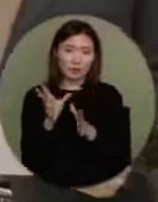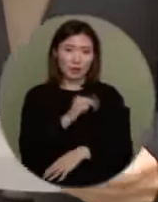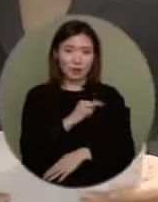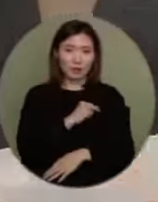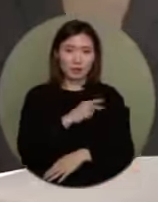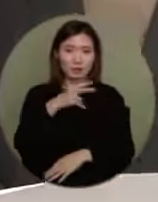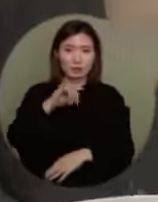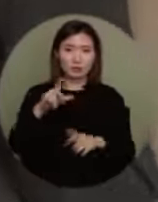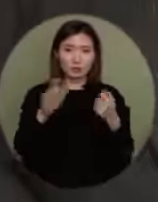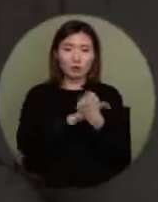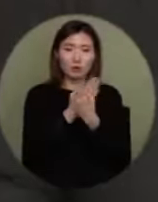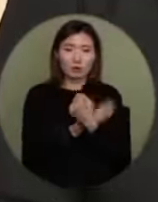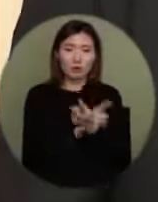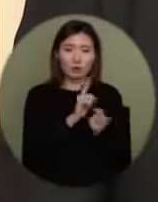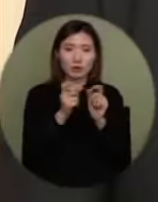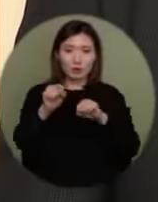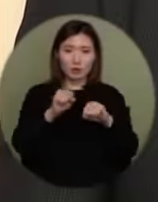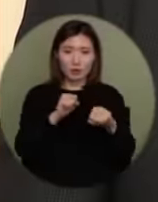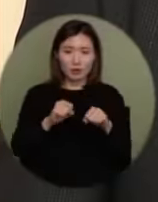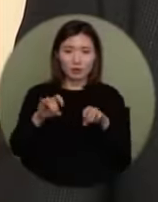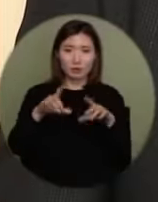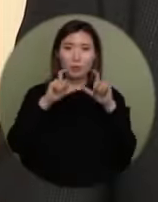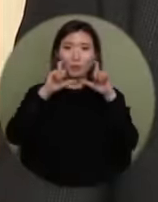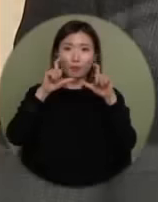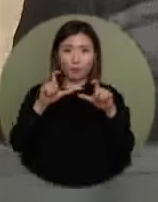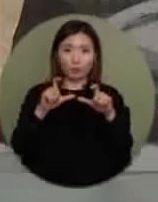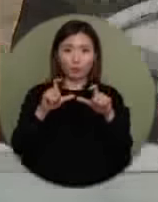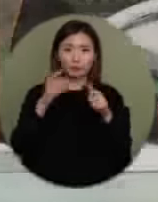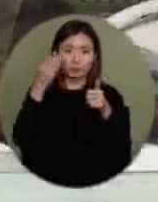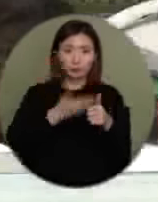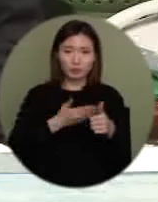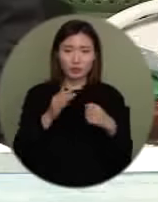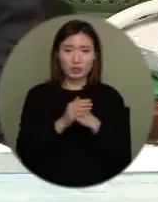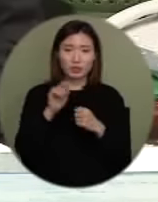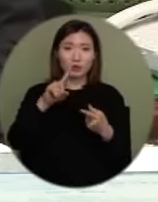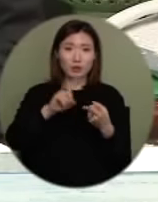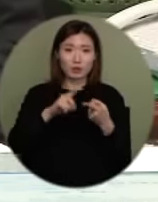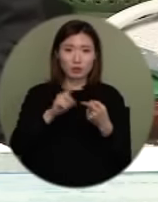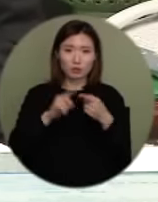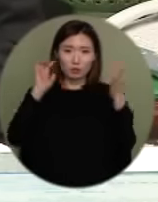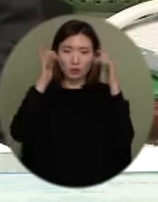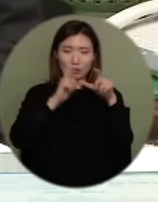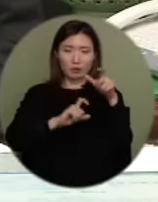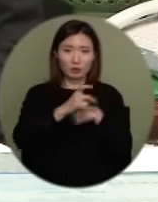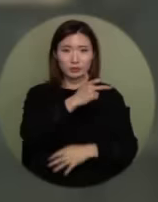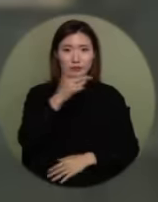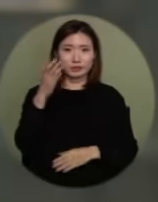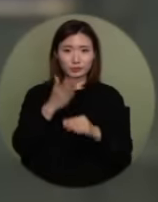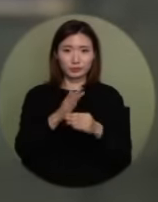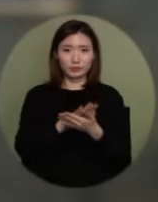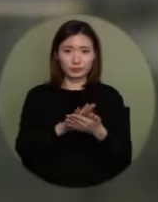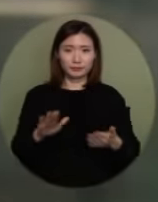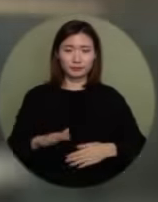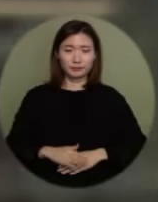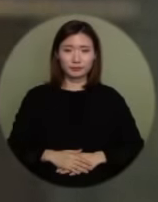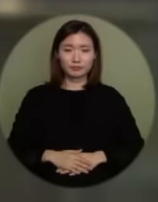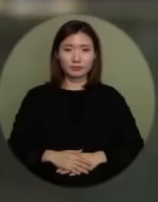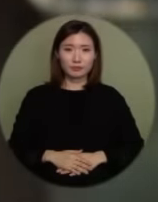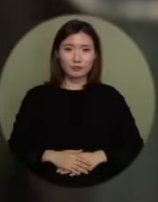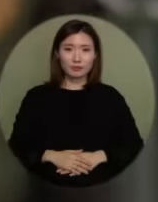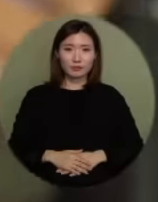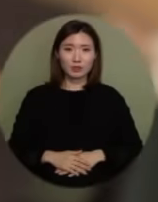시장 권한대행에 대한 전보 인사를 요구하면서 인사 후유증은 갈수록 커지고 있습니다. 이에